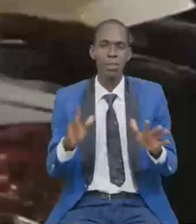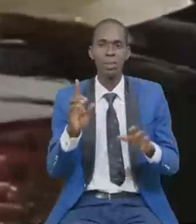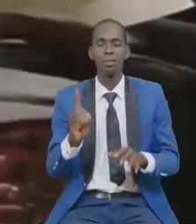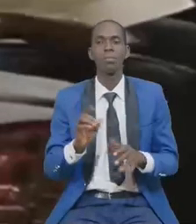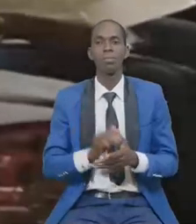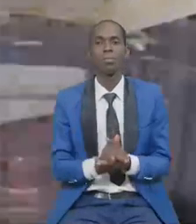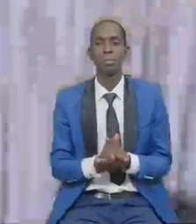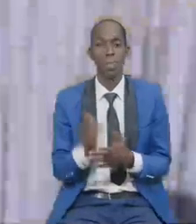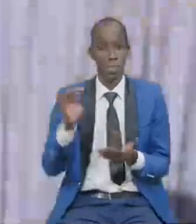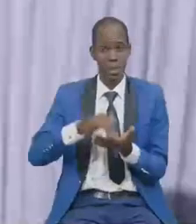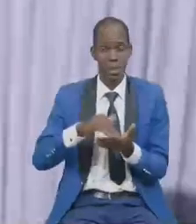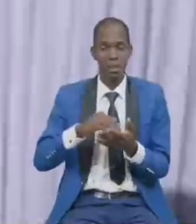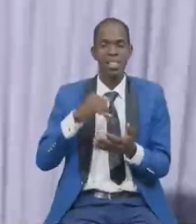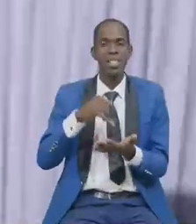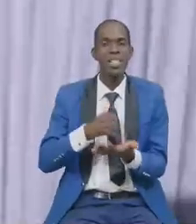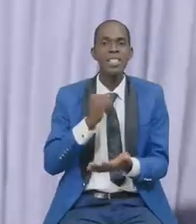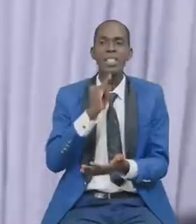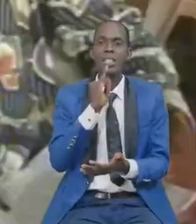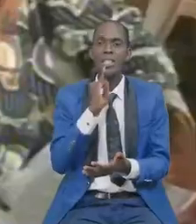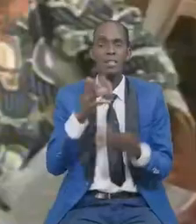Dis-le pour la dernière fois.